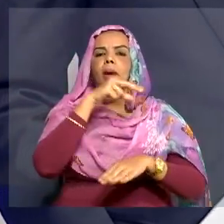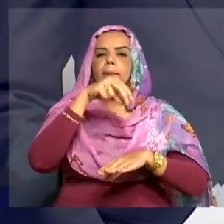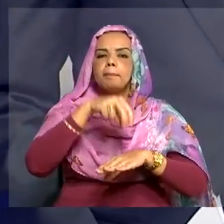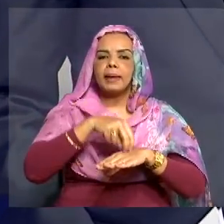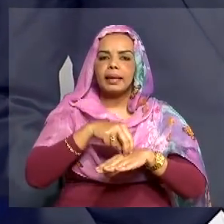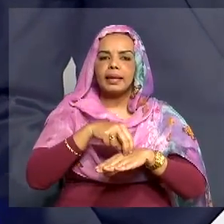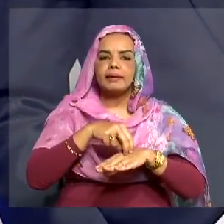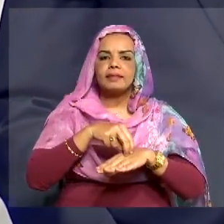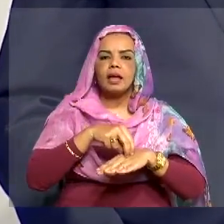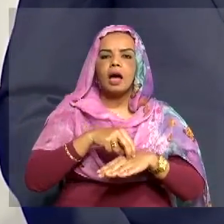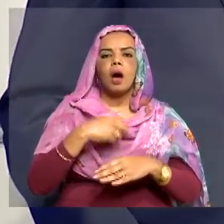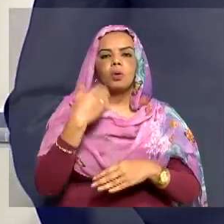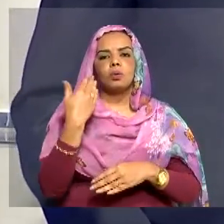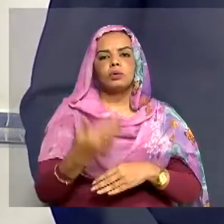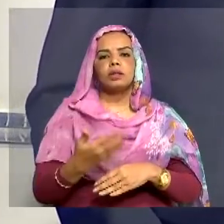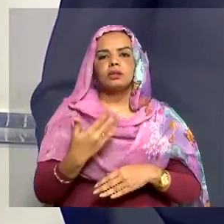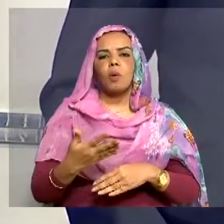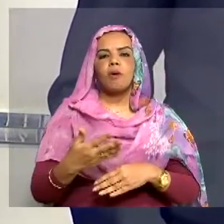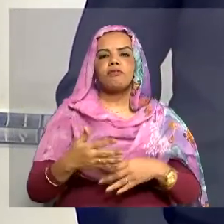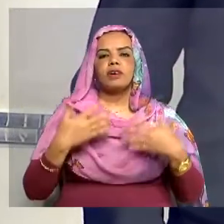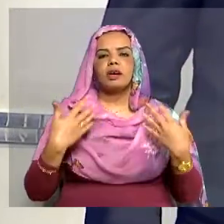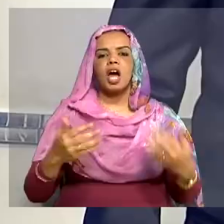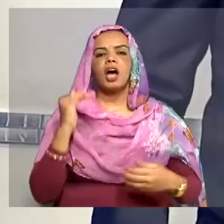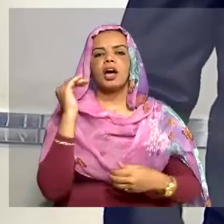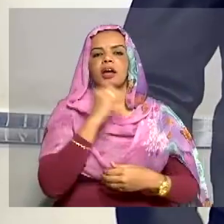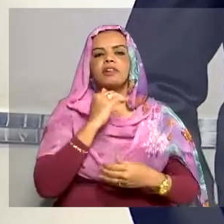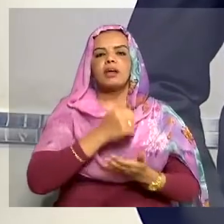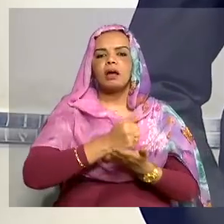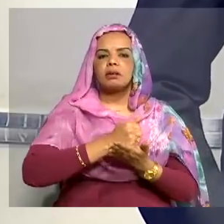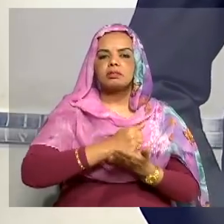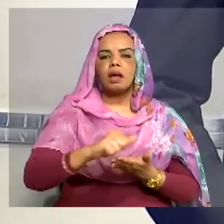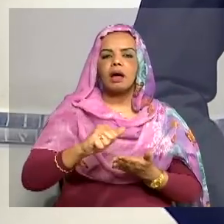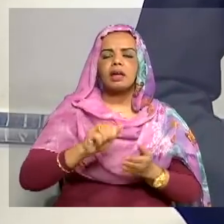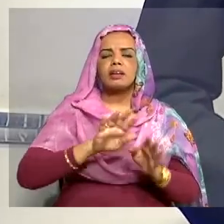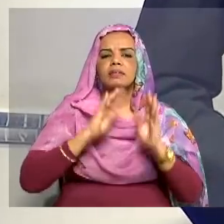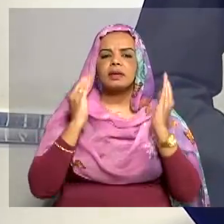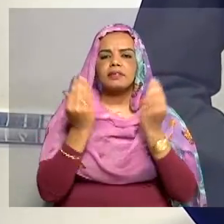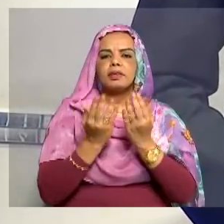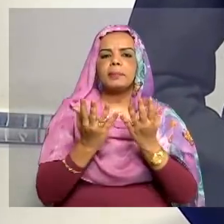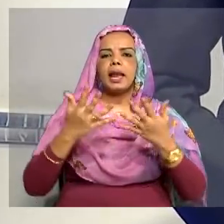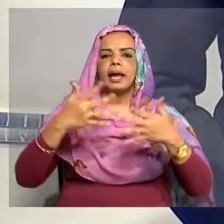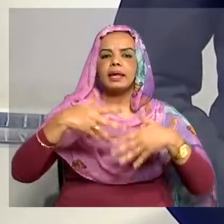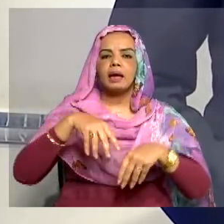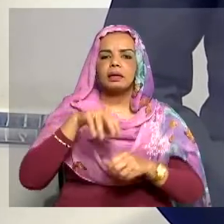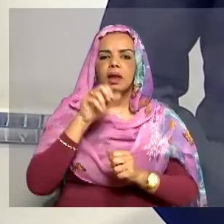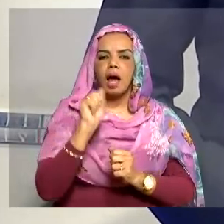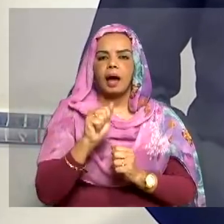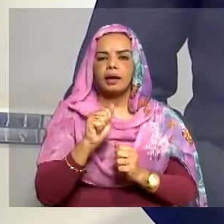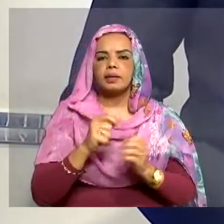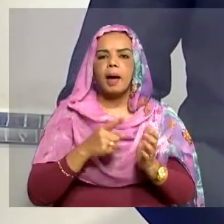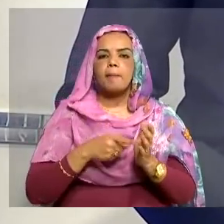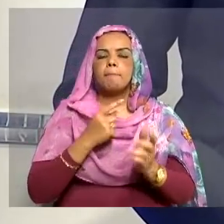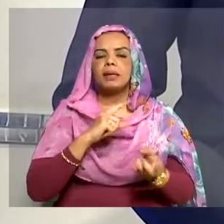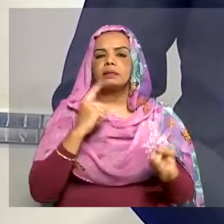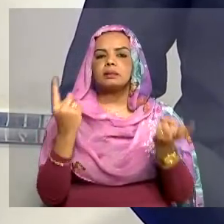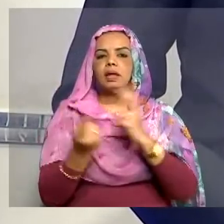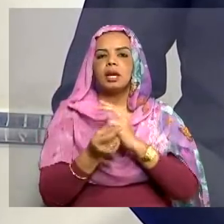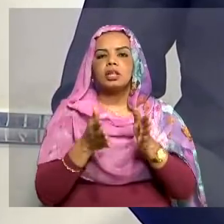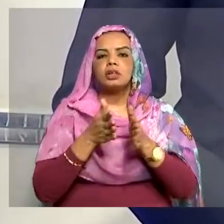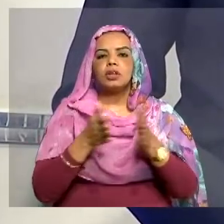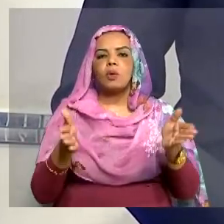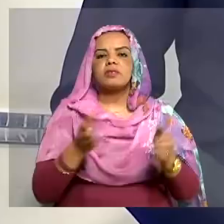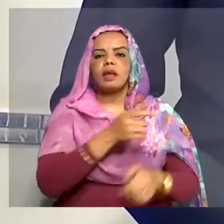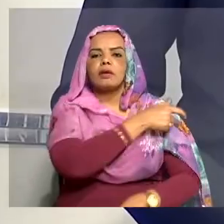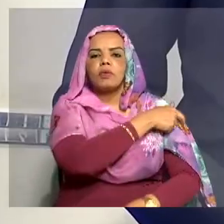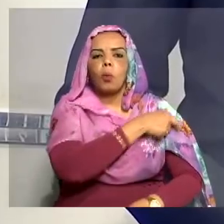أو أن نتوفر على رشاقتها وأن نتخلص من كثير من هياكلها، لكن بدلا عن ذلك توسعنا في